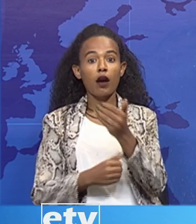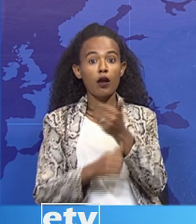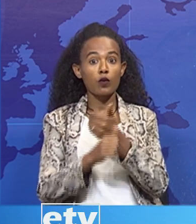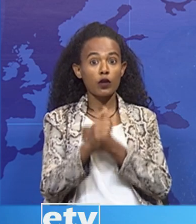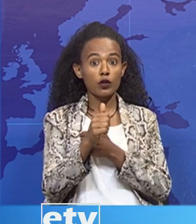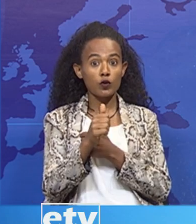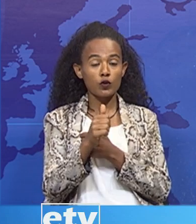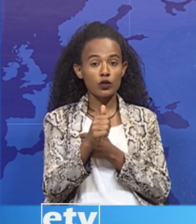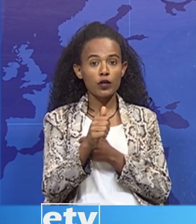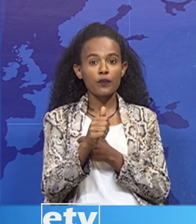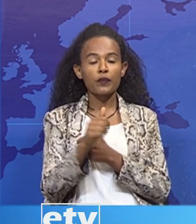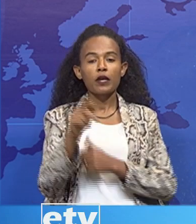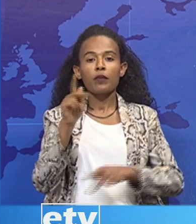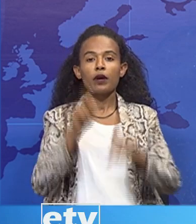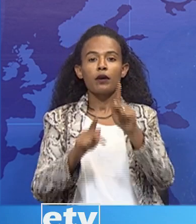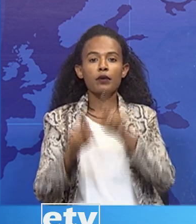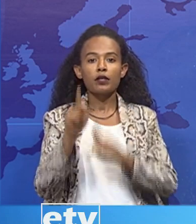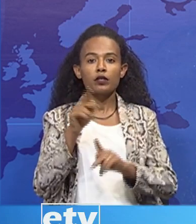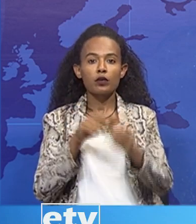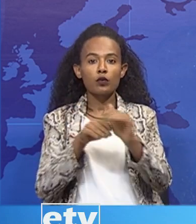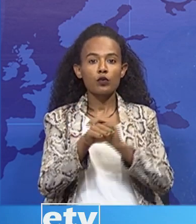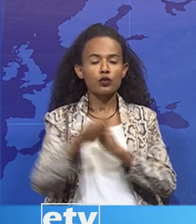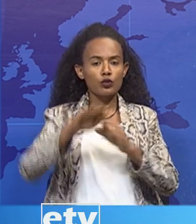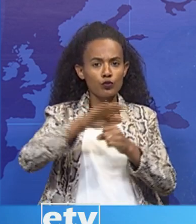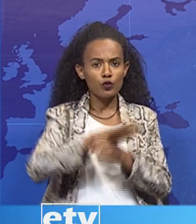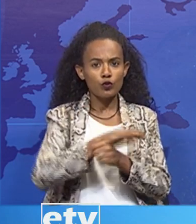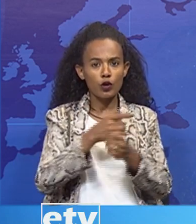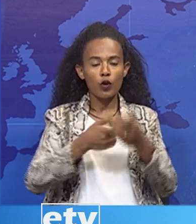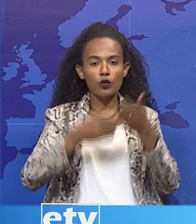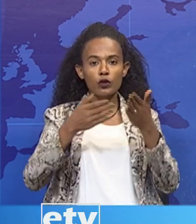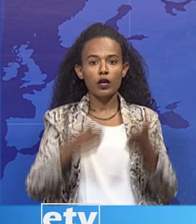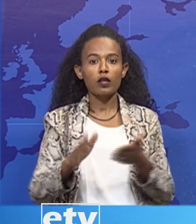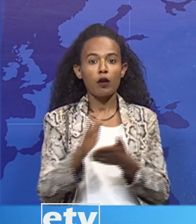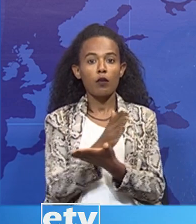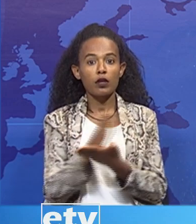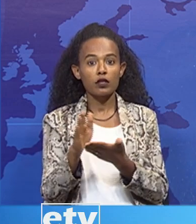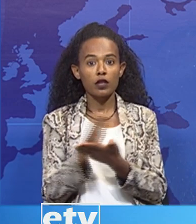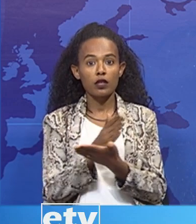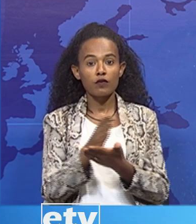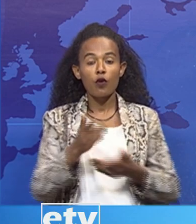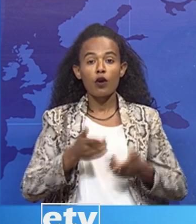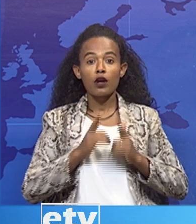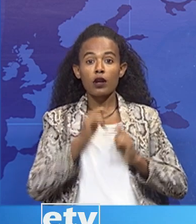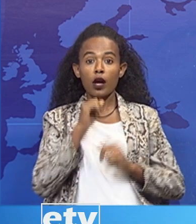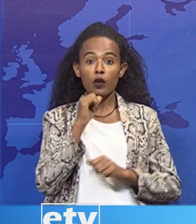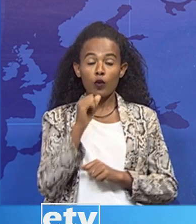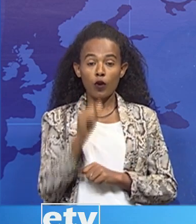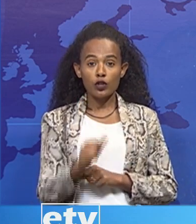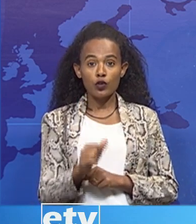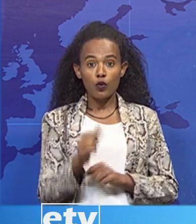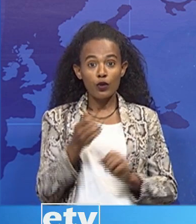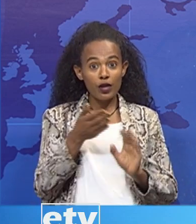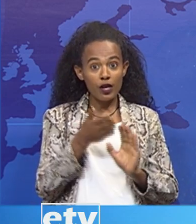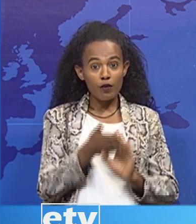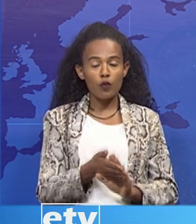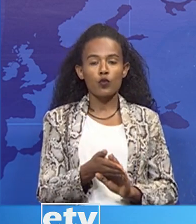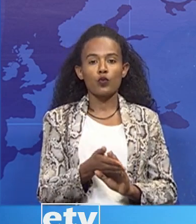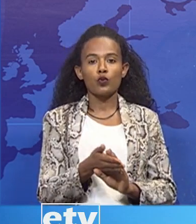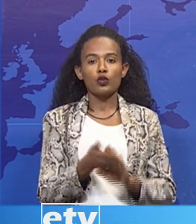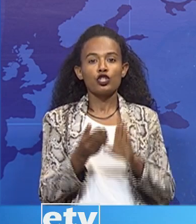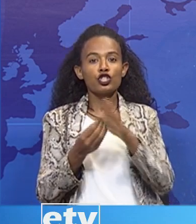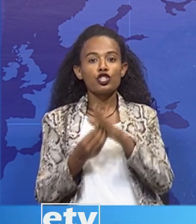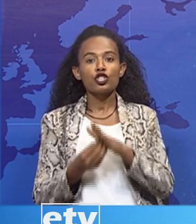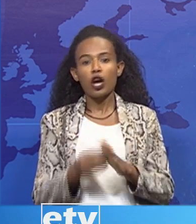ጉዳተኞች በህብረተሰቡ ውስጥ ሙሉና ውጤታማ ተሳትፎ እንዳይኖራቸው የበኩሉን